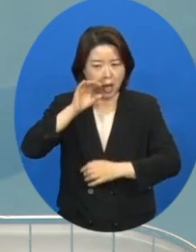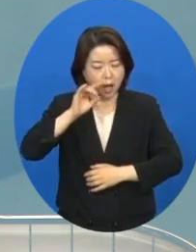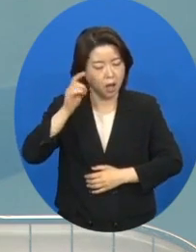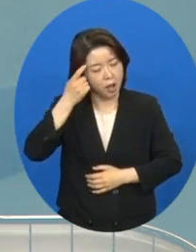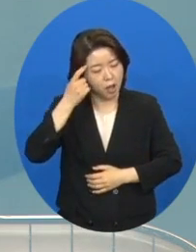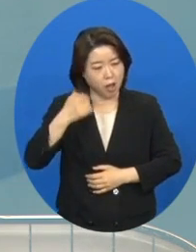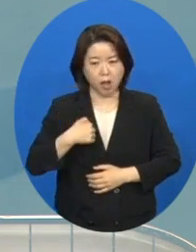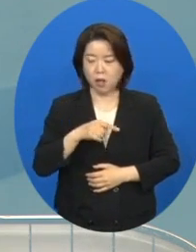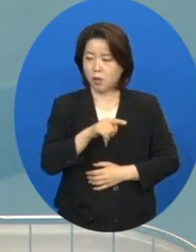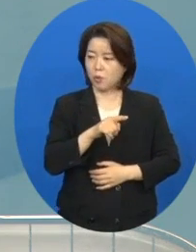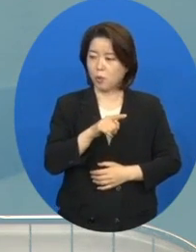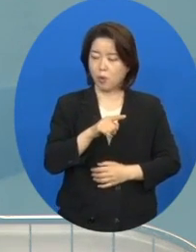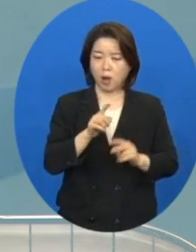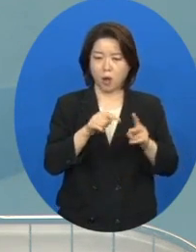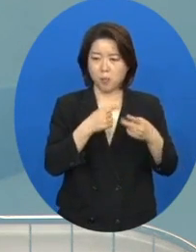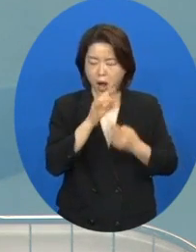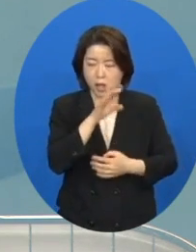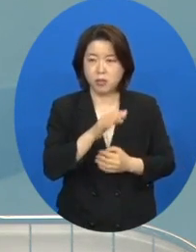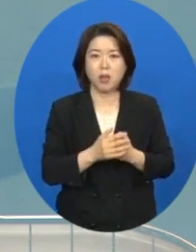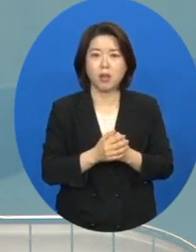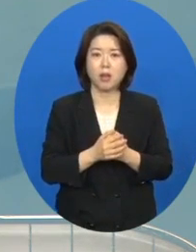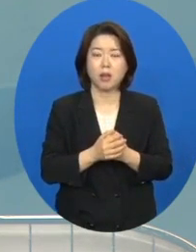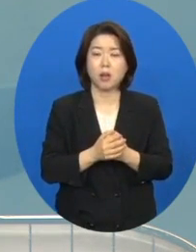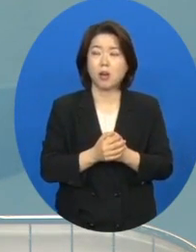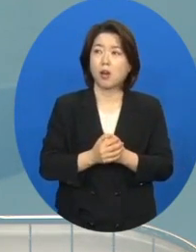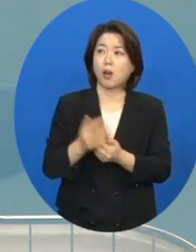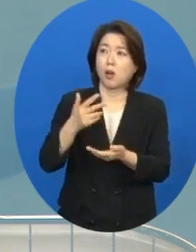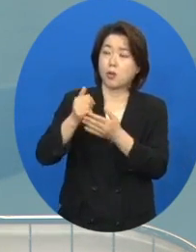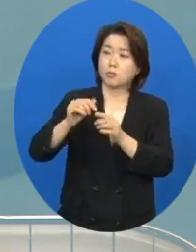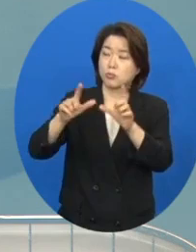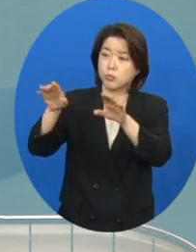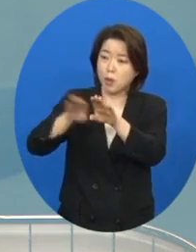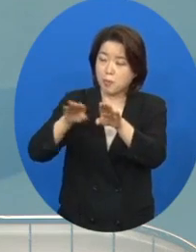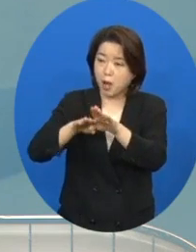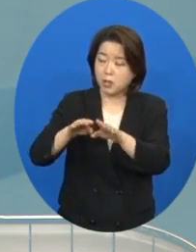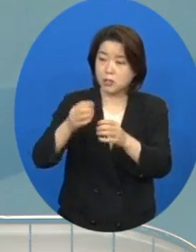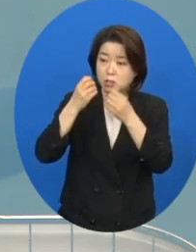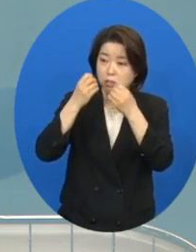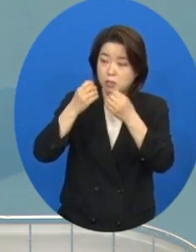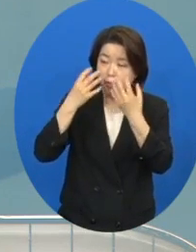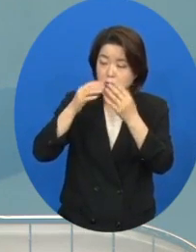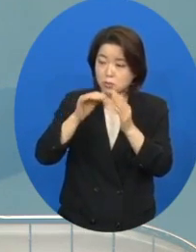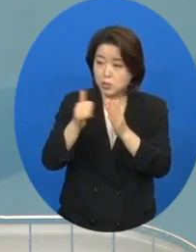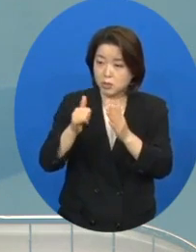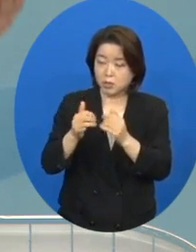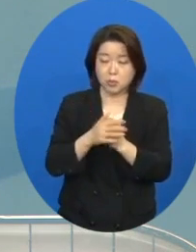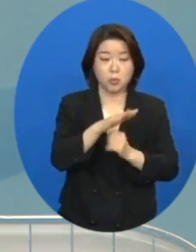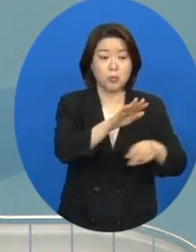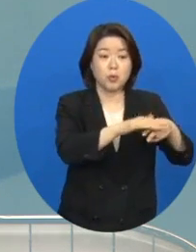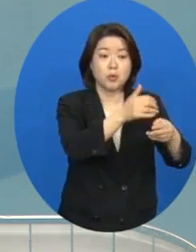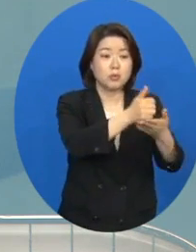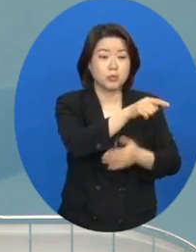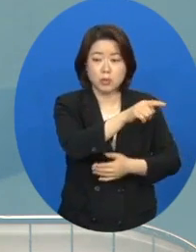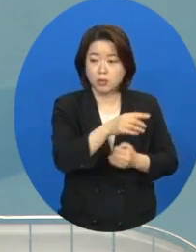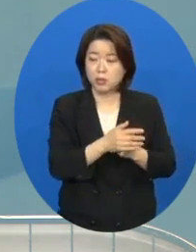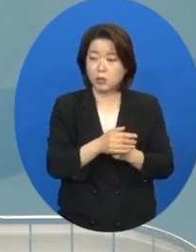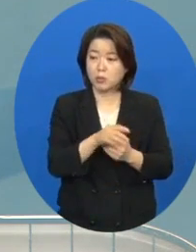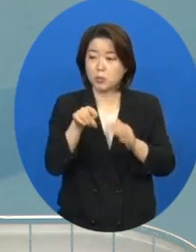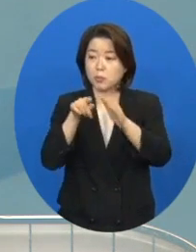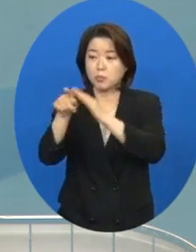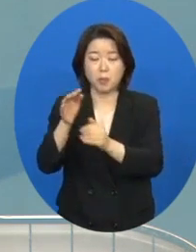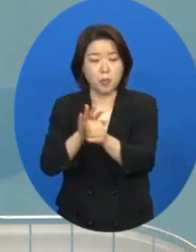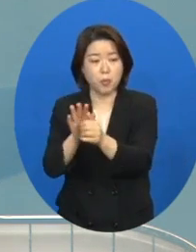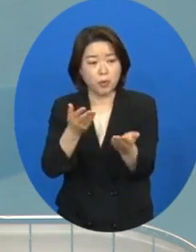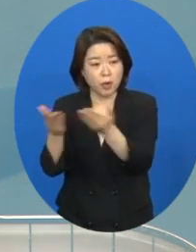이게 도대체 말이 안 되잖아요. 아니 주일에 빠지는 새가족 좀 속장에게 신방 좀 하라고 부탁한 것을